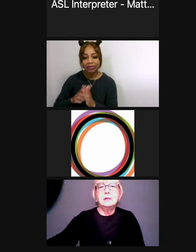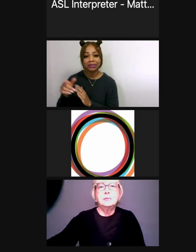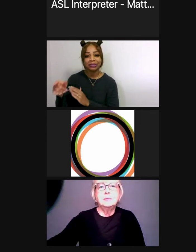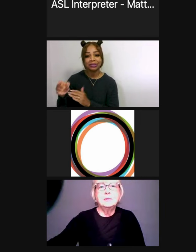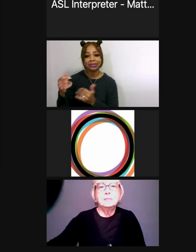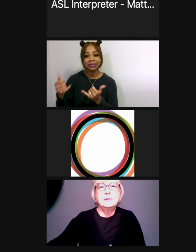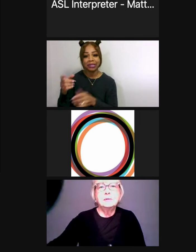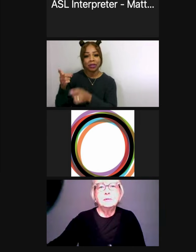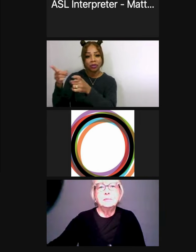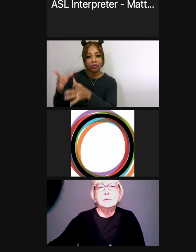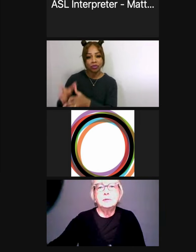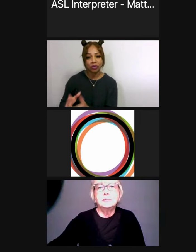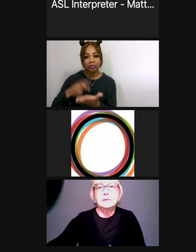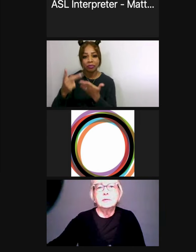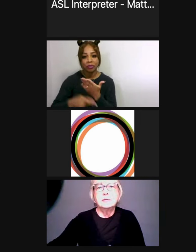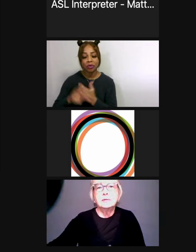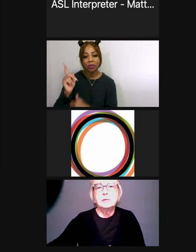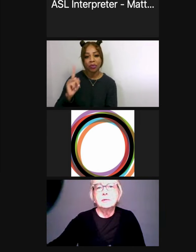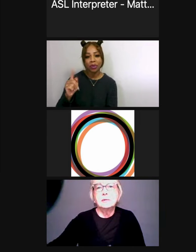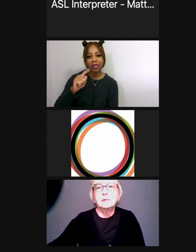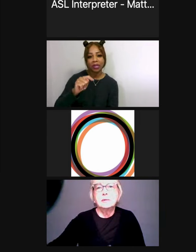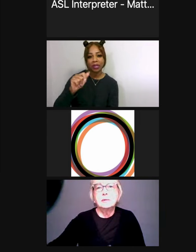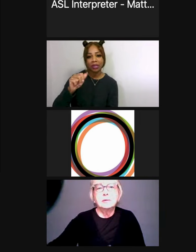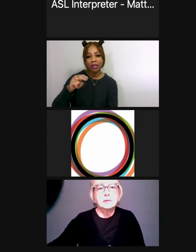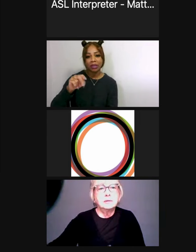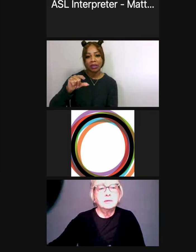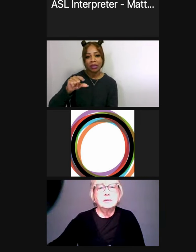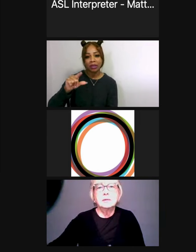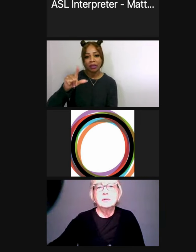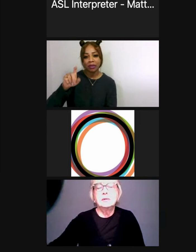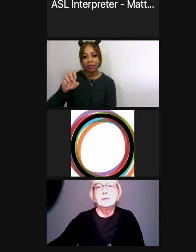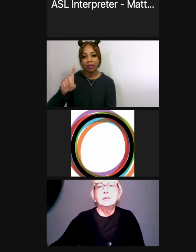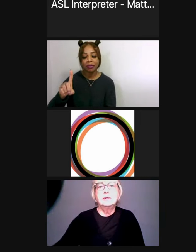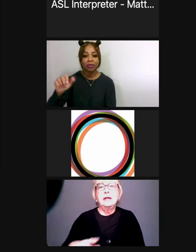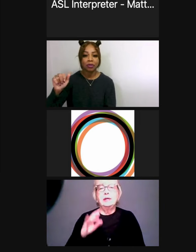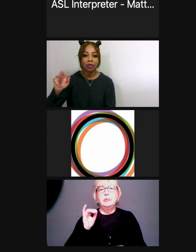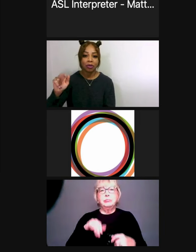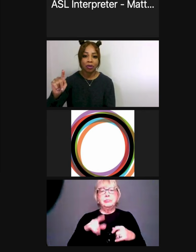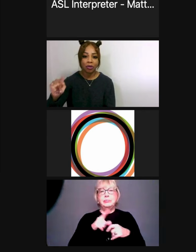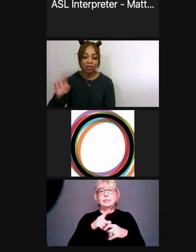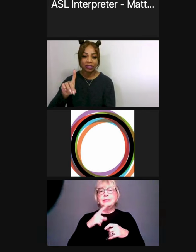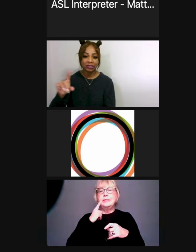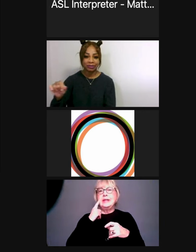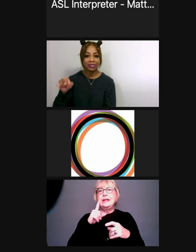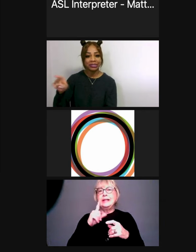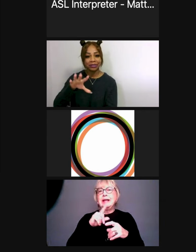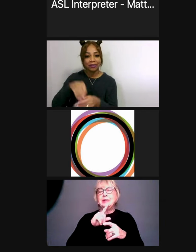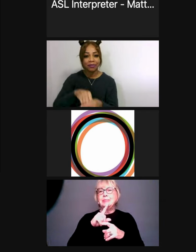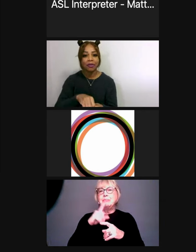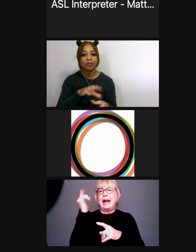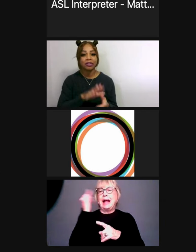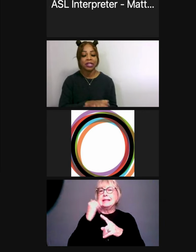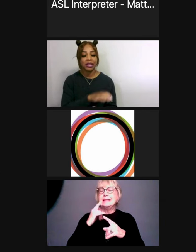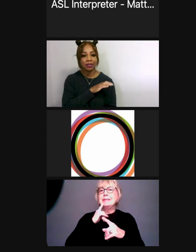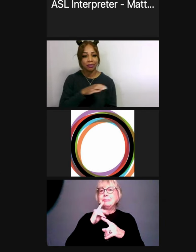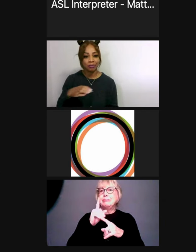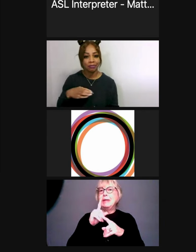l'incapacité et des arts. Il est l'artiste résident à Tangle Art et il fait